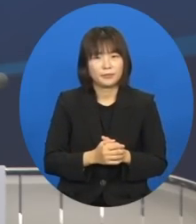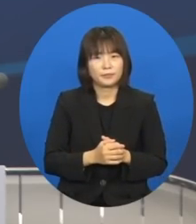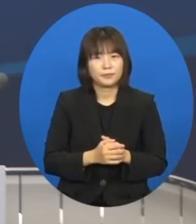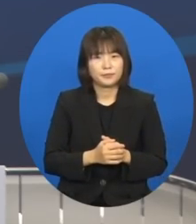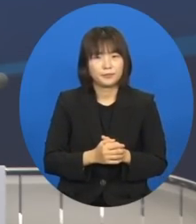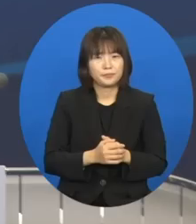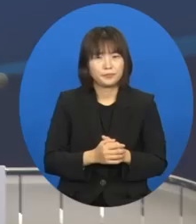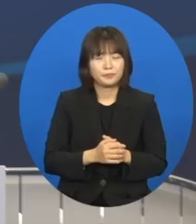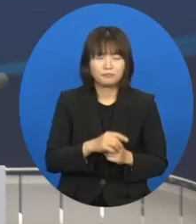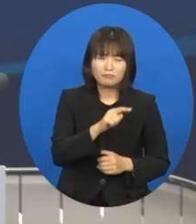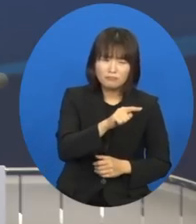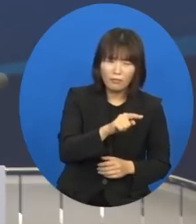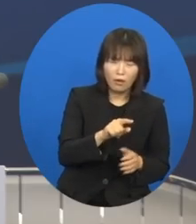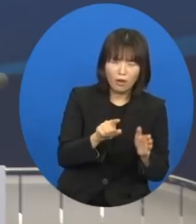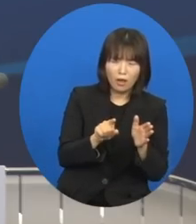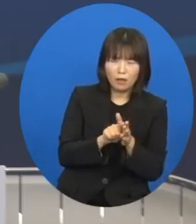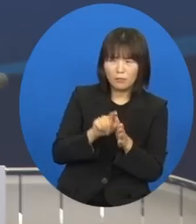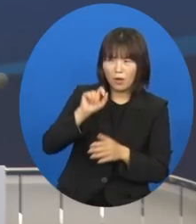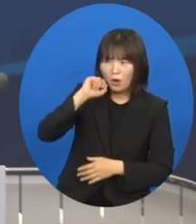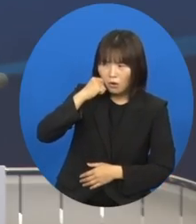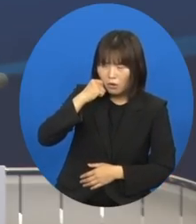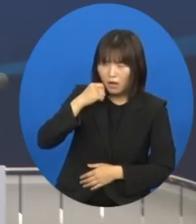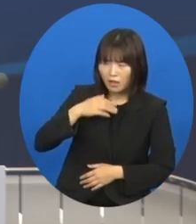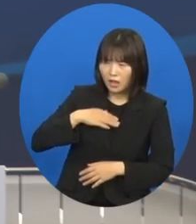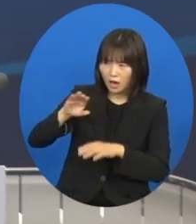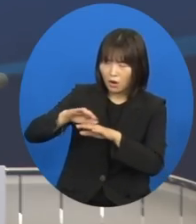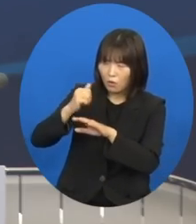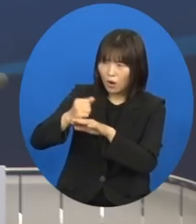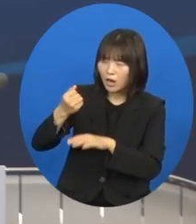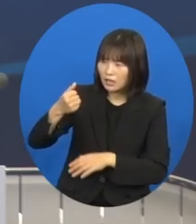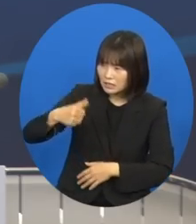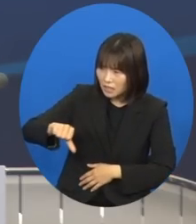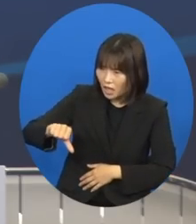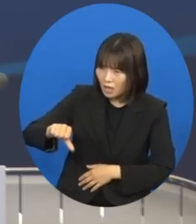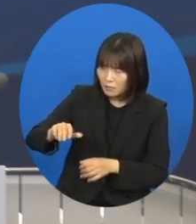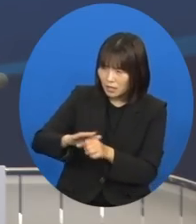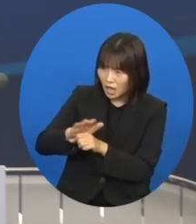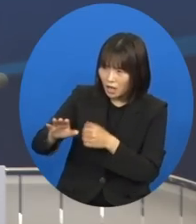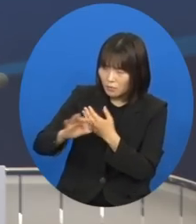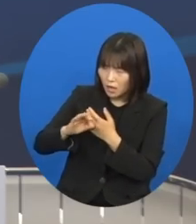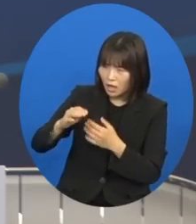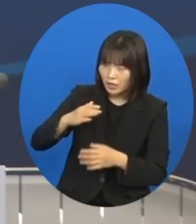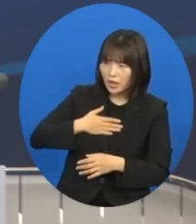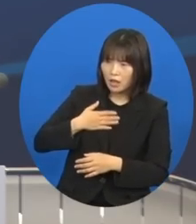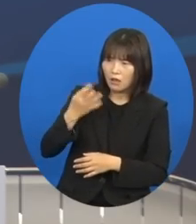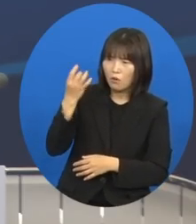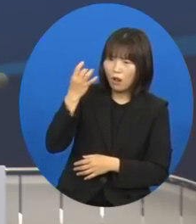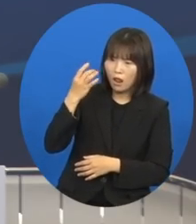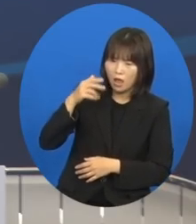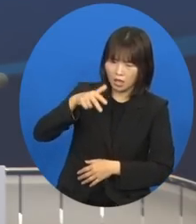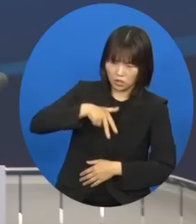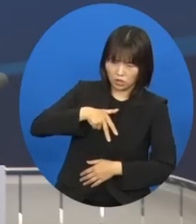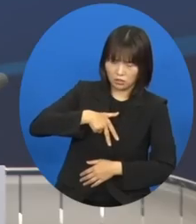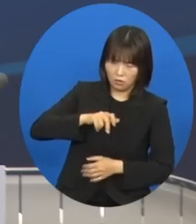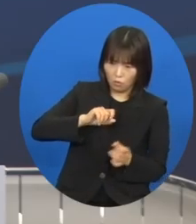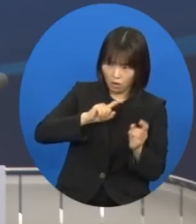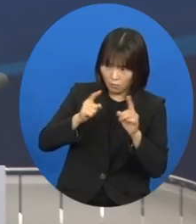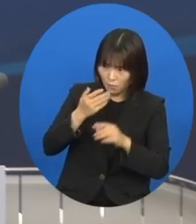믿을 수가 없었어요. 뭐라고? 내가 왕자님을 진심으로 사랑하게 된다면 내 본모습, 나의 정체성을 회복하게